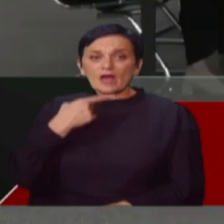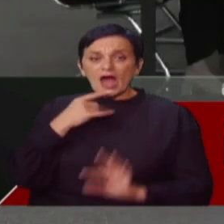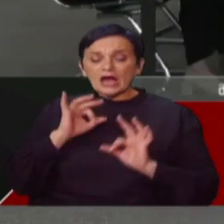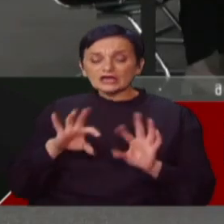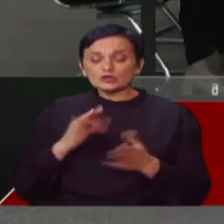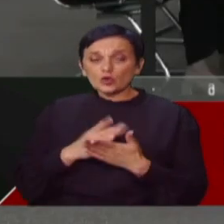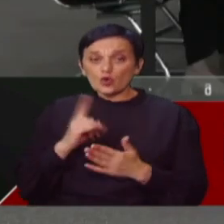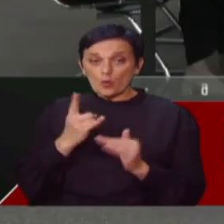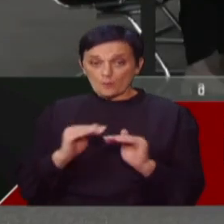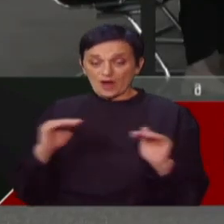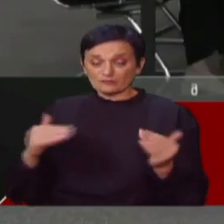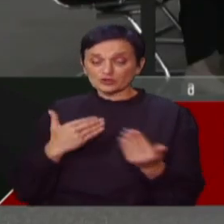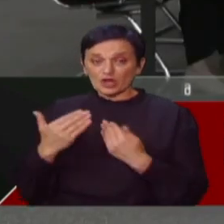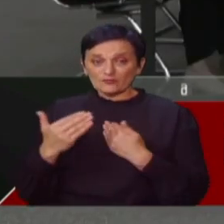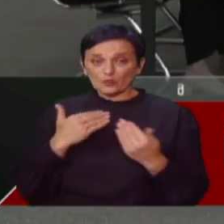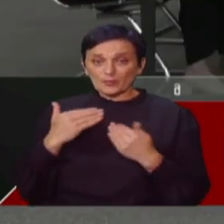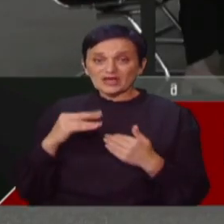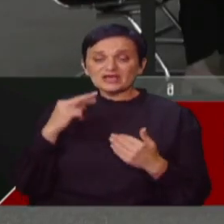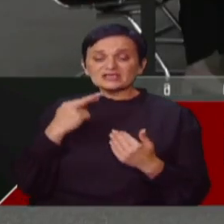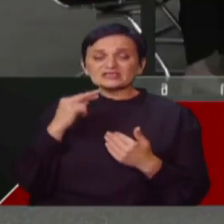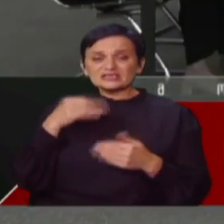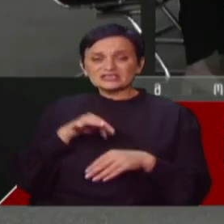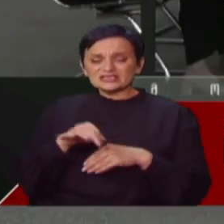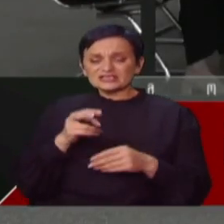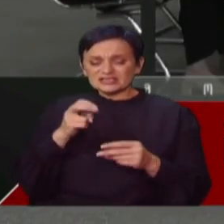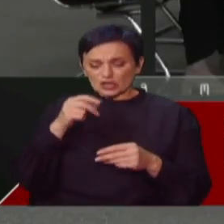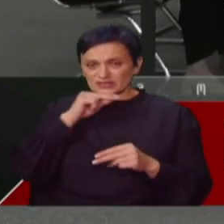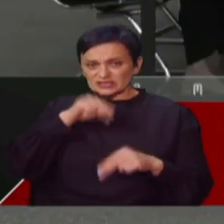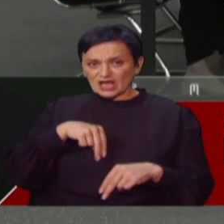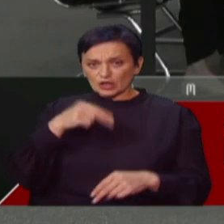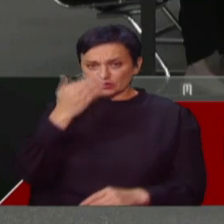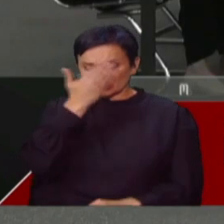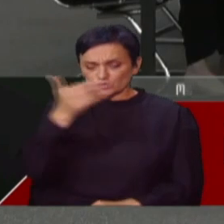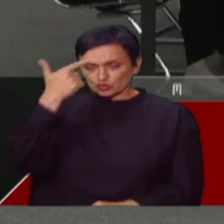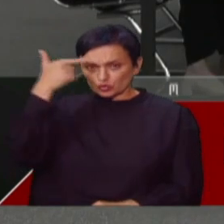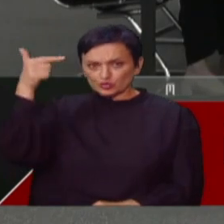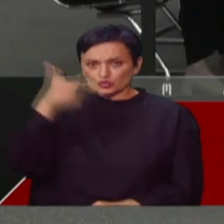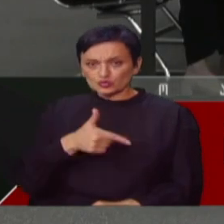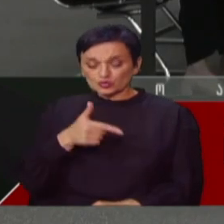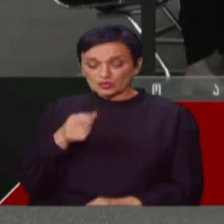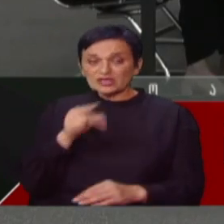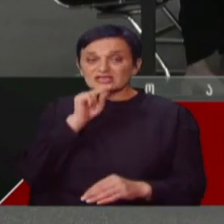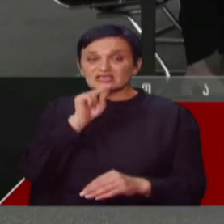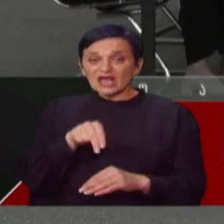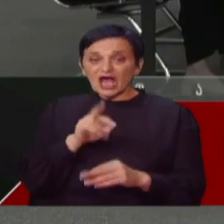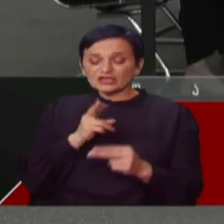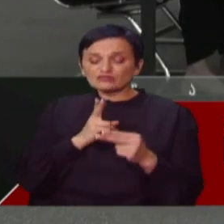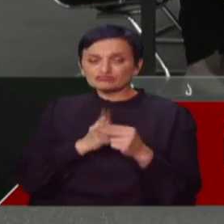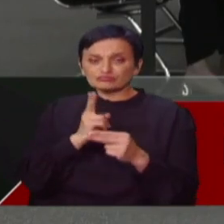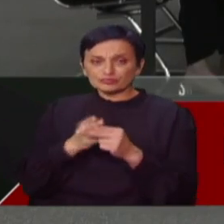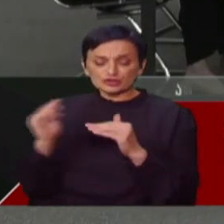აღსანიშნავია, რომ ბავშვთა მიმართ სქესობრივ დანაშაულზე საზოგადოების ცნობიერების ამაღლება ხელს შეუწყობს ამ დანაშაულის